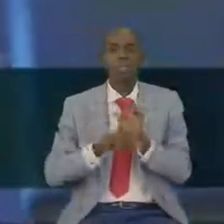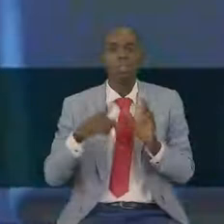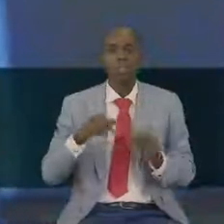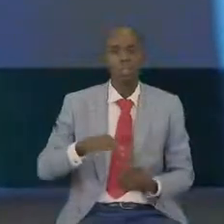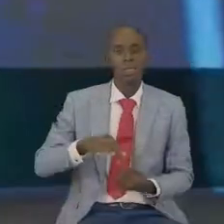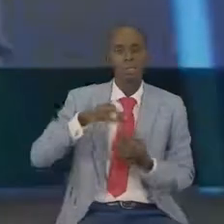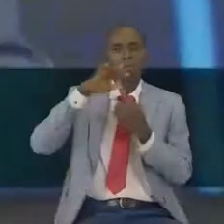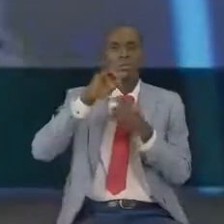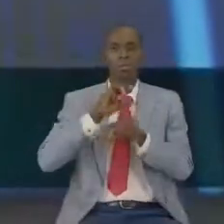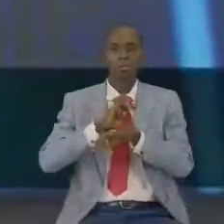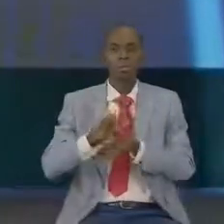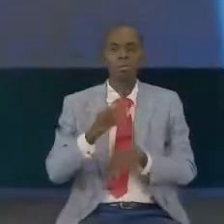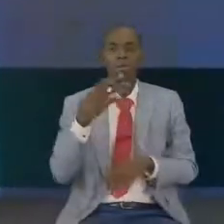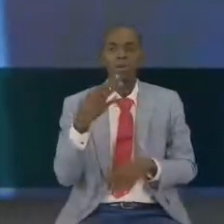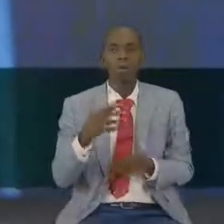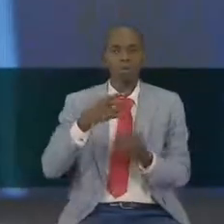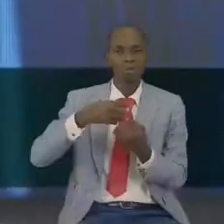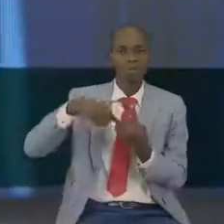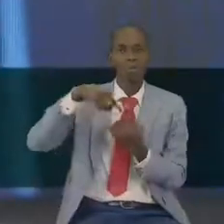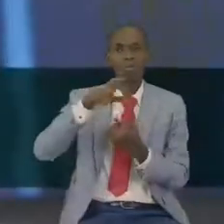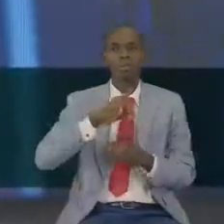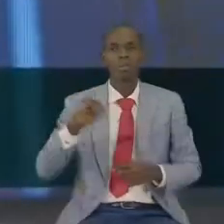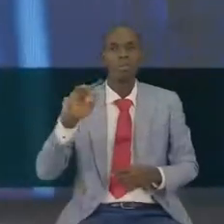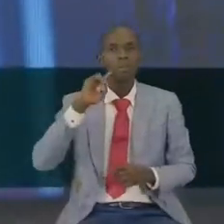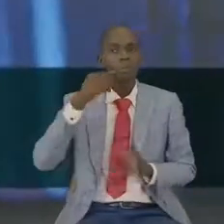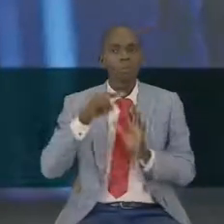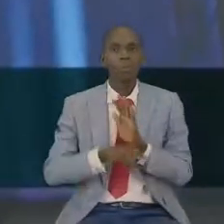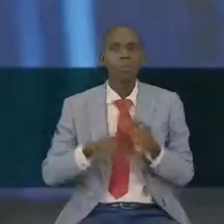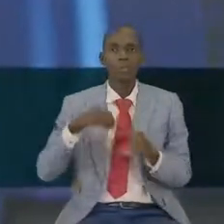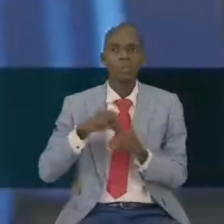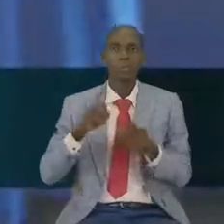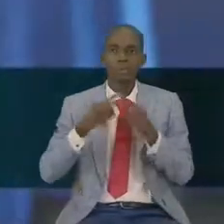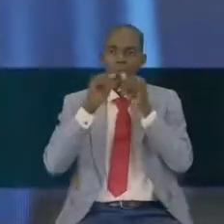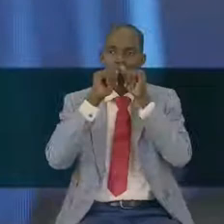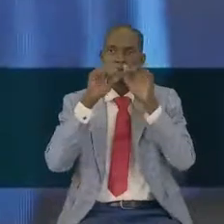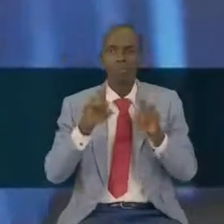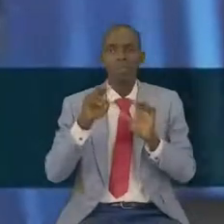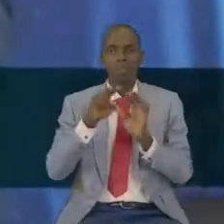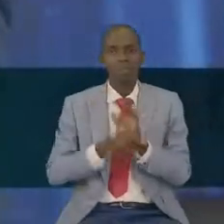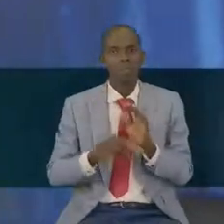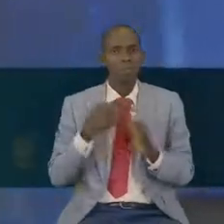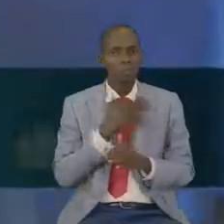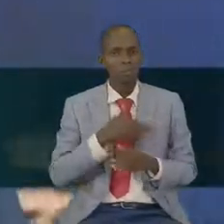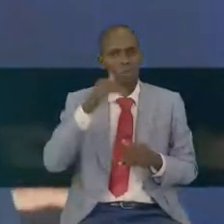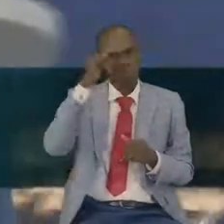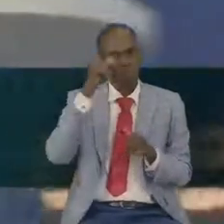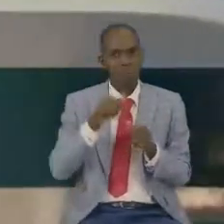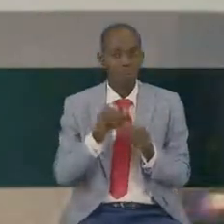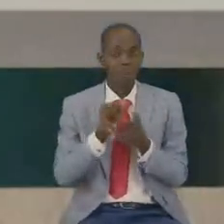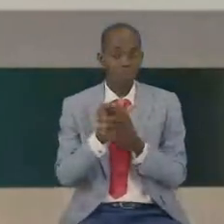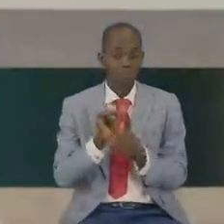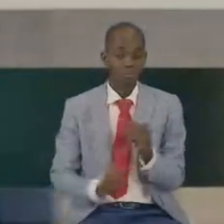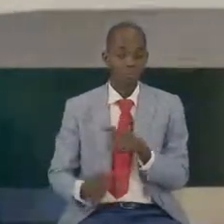de transformer, de changer l'amertume en bénédiction. Rappelez-vous, s'il vous plaît, que chaque jour, quand